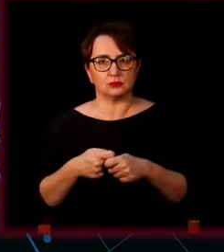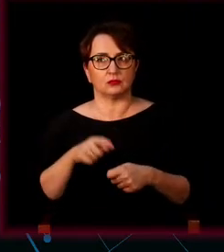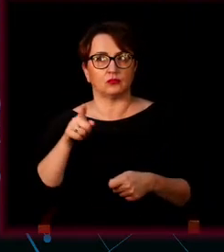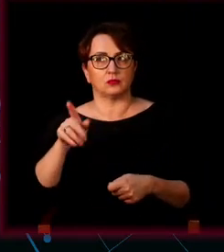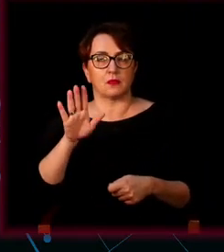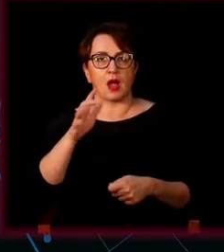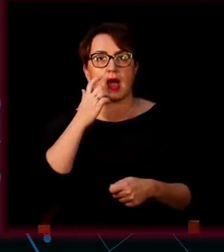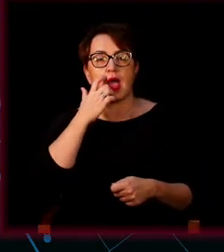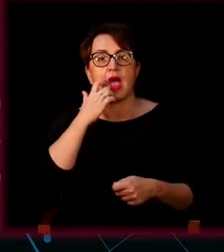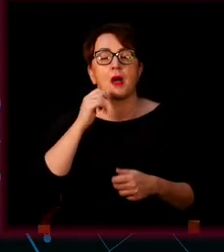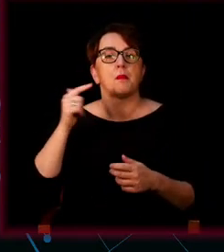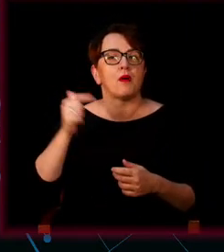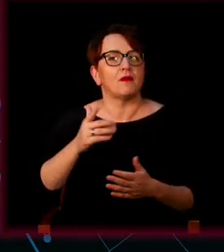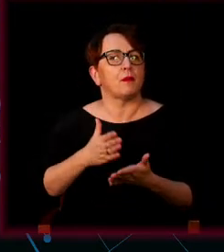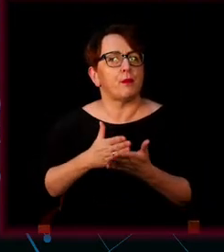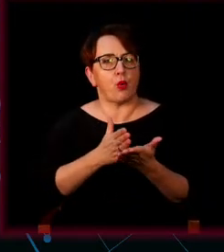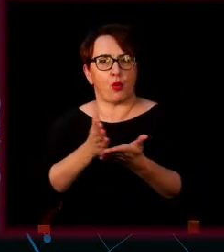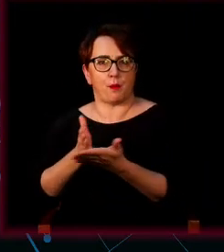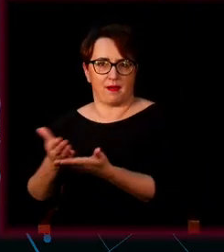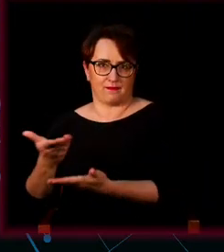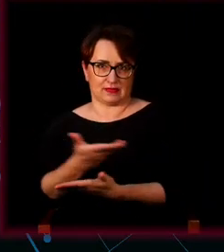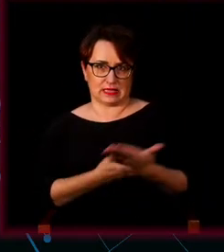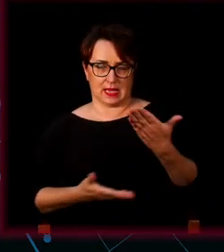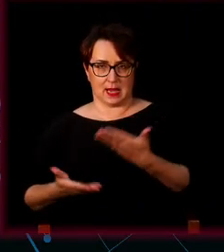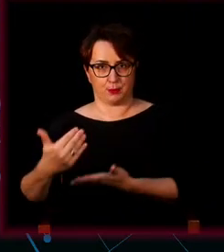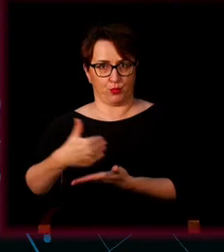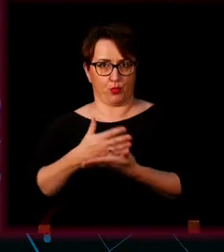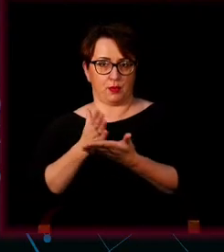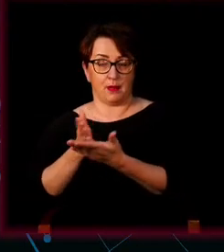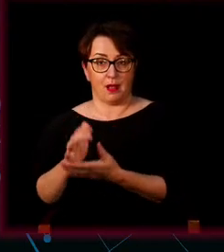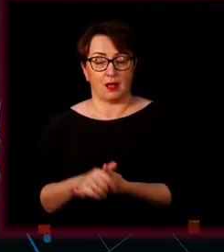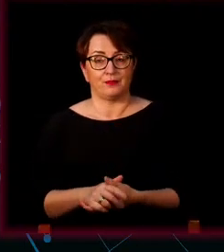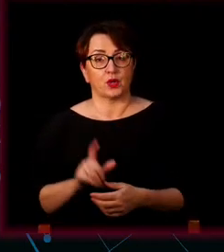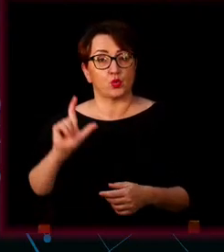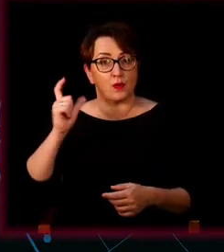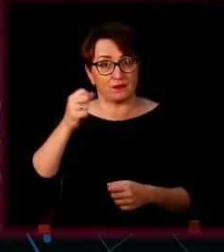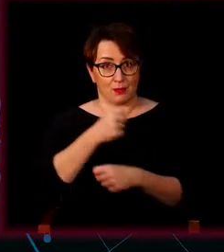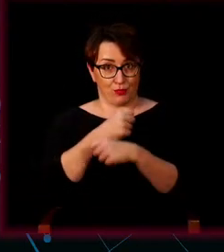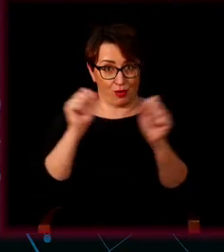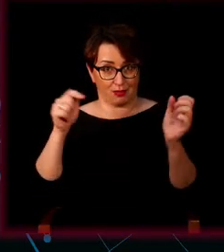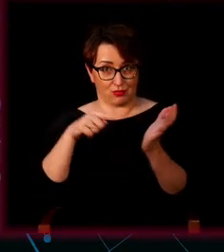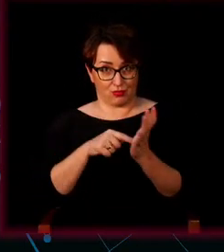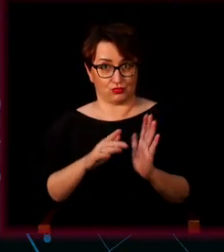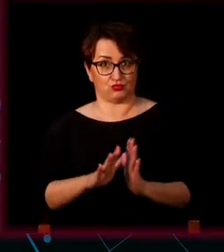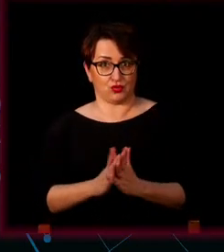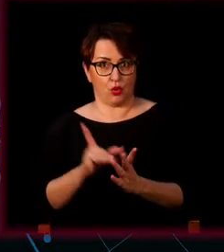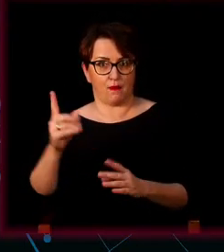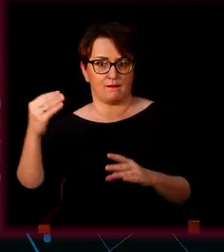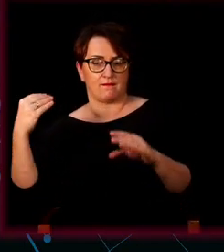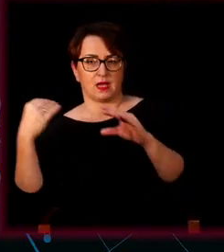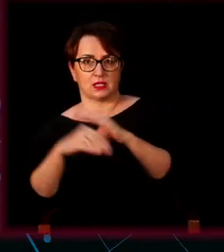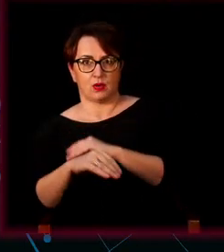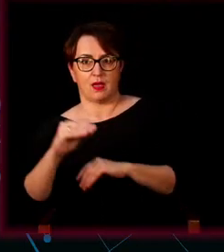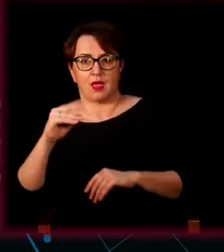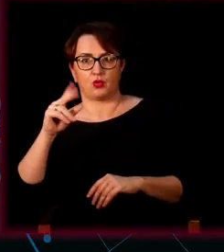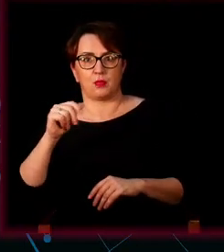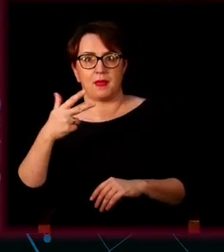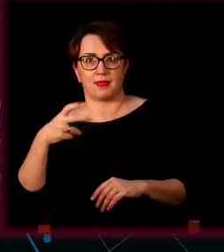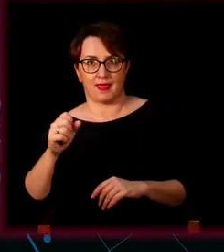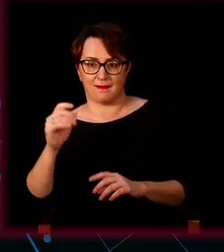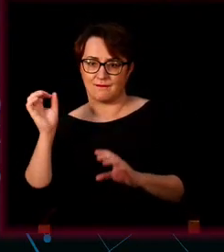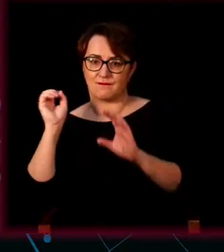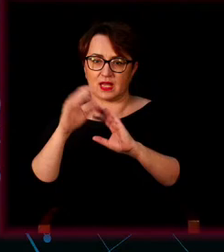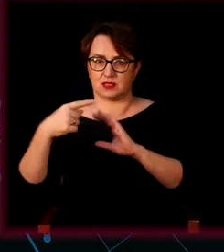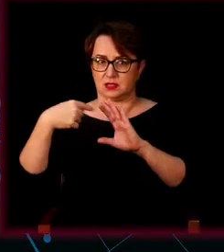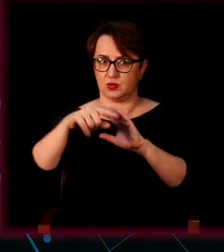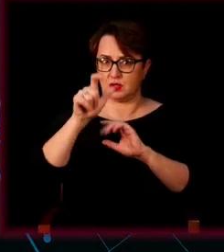która ma właśnie pomagać sobie nawzajem. I główny bohater Labirynt ciemności jest wysłannikiem ekumeny, wysłannikiem